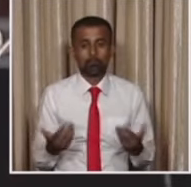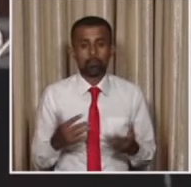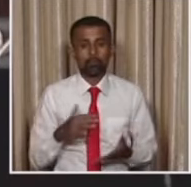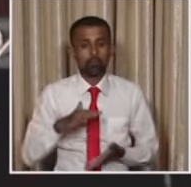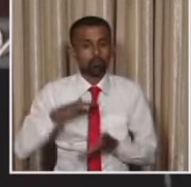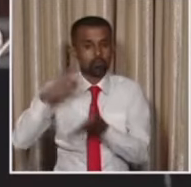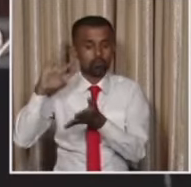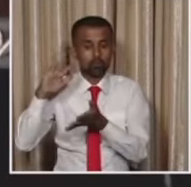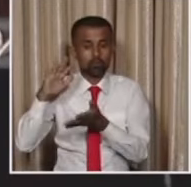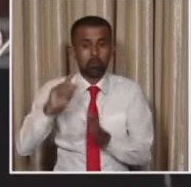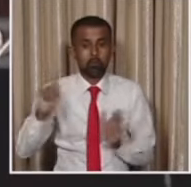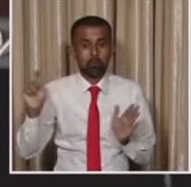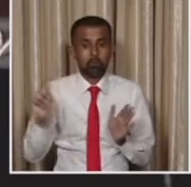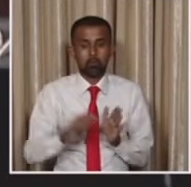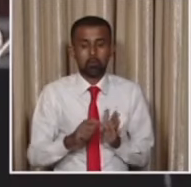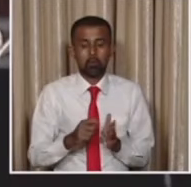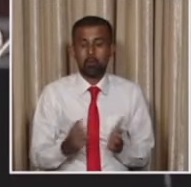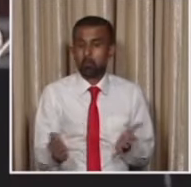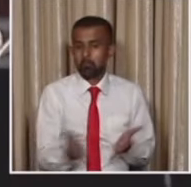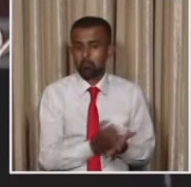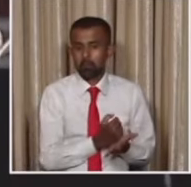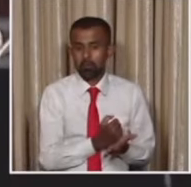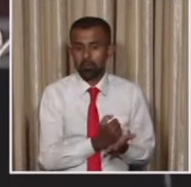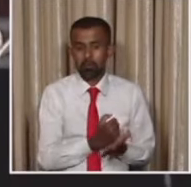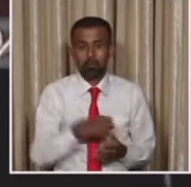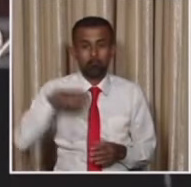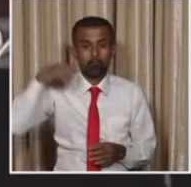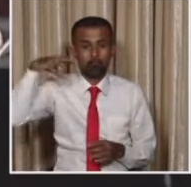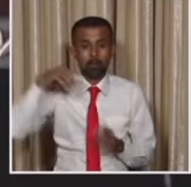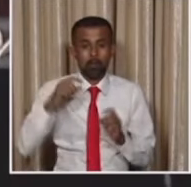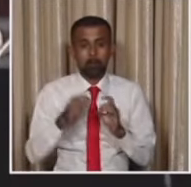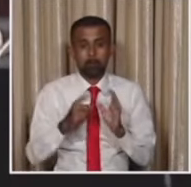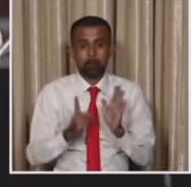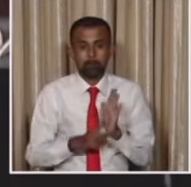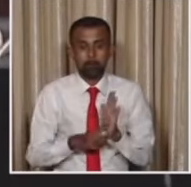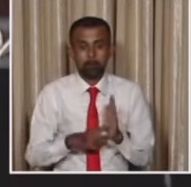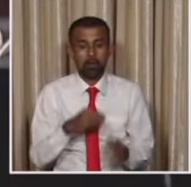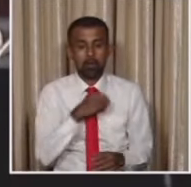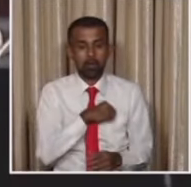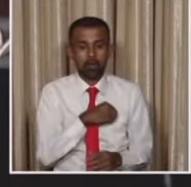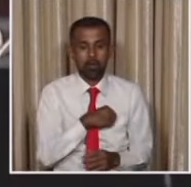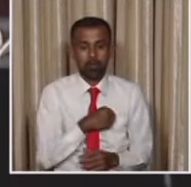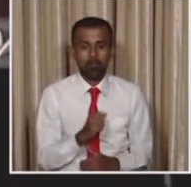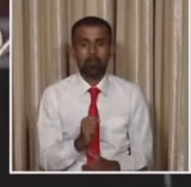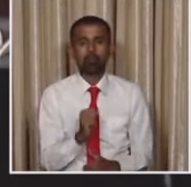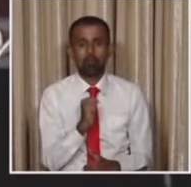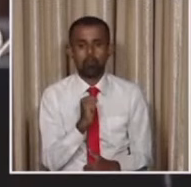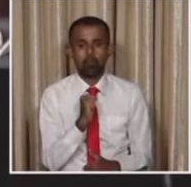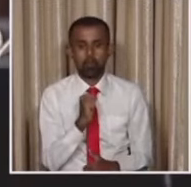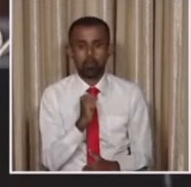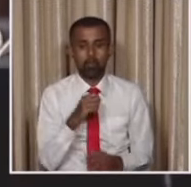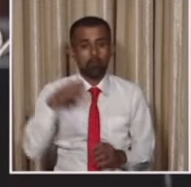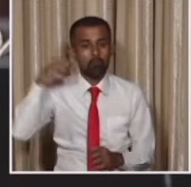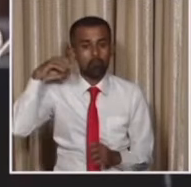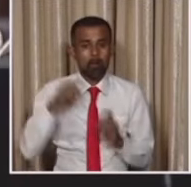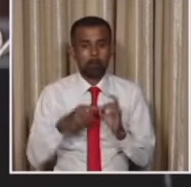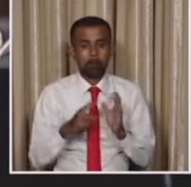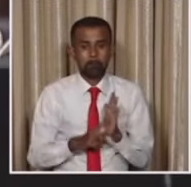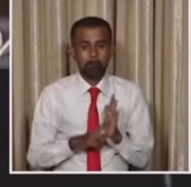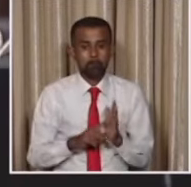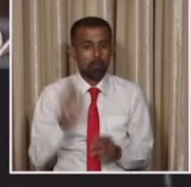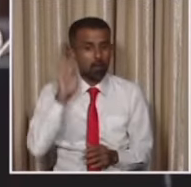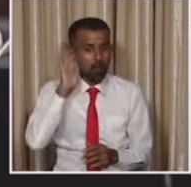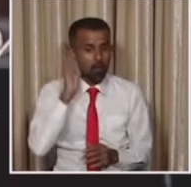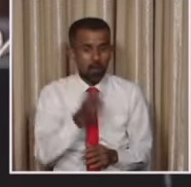අපනයන ආදායම කුඩුපට්ටම් කරලා විදුලි බල මණ්ඩලයේ ලබන ලාභයේ කුමටය කියලා අපිට විදුලි බල මණ්ඩලයෙන් අහන්න වෙනවා.